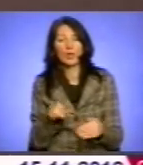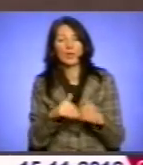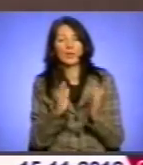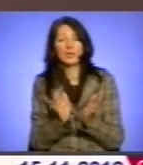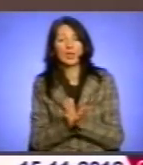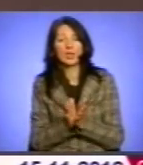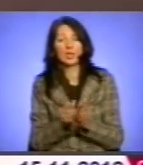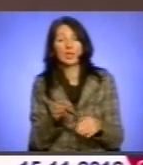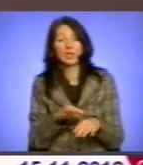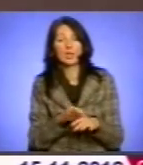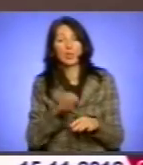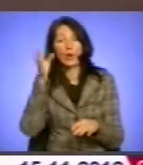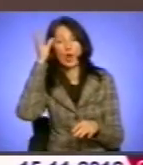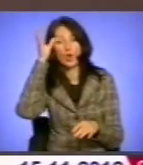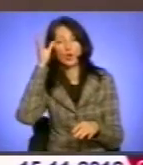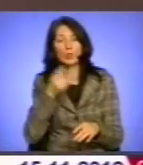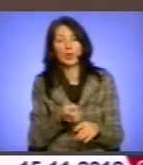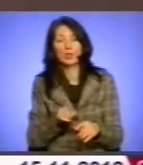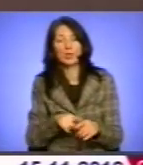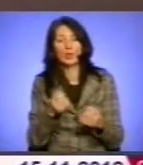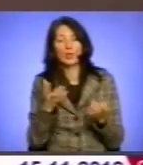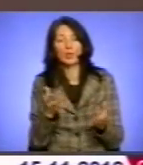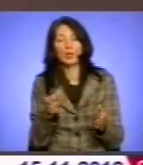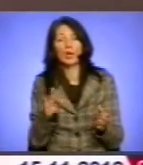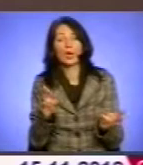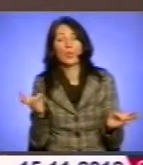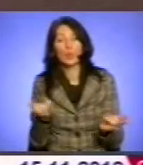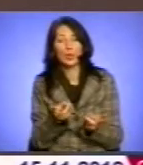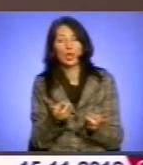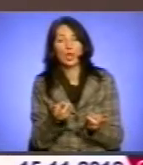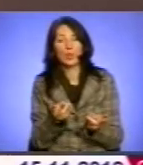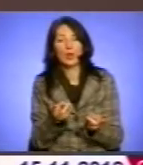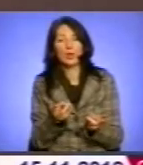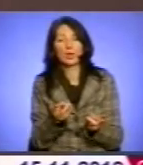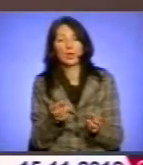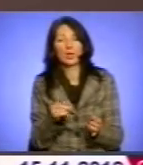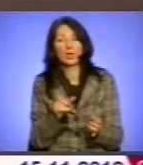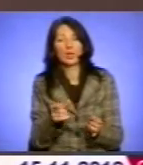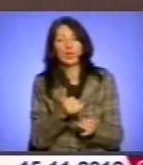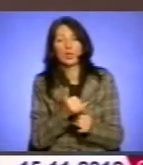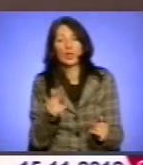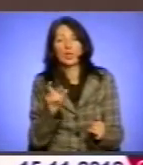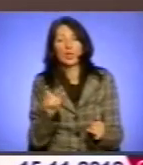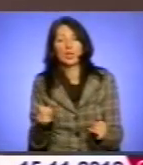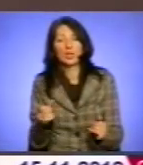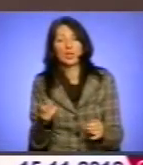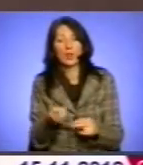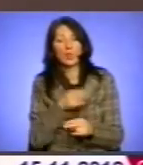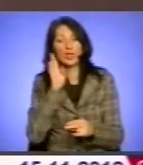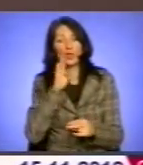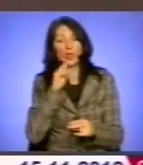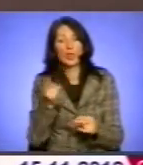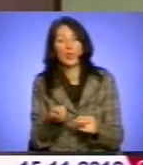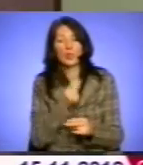взагалі і тілом, і розумом. І це просто це якби потреба, це так, як людина не може жити там без води,